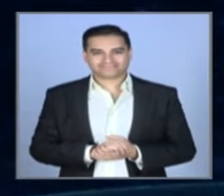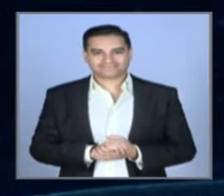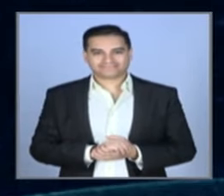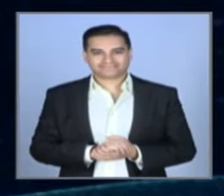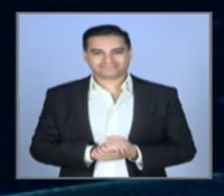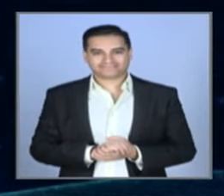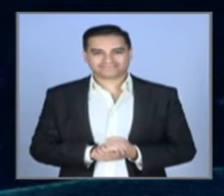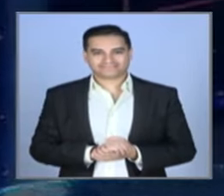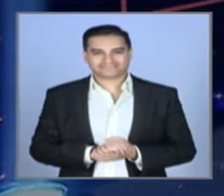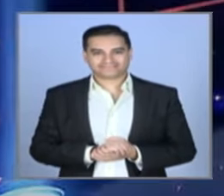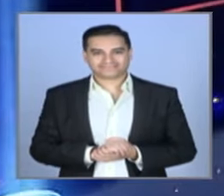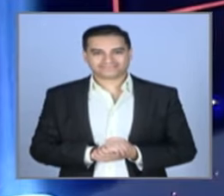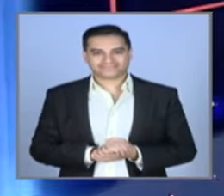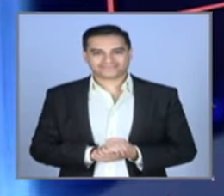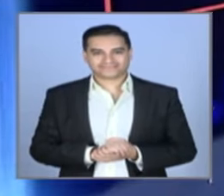تحت الضغط.